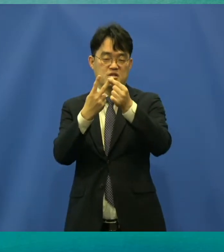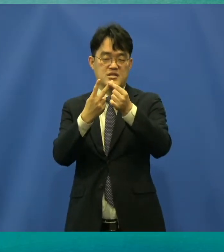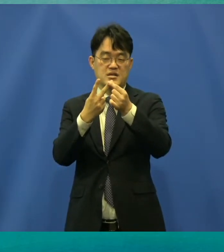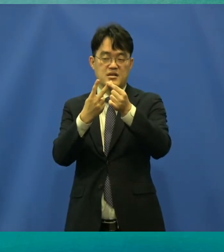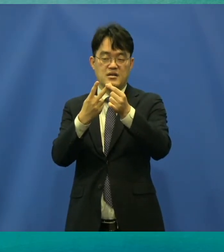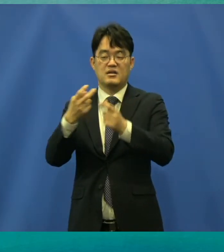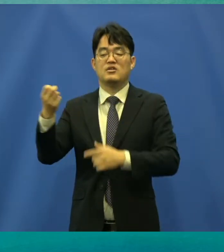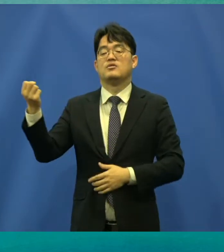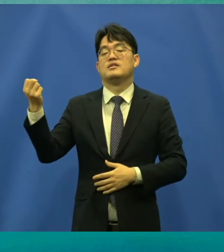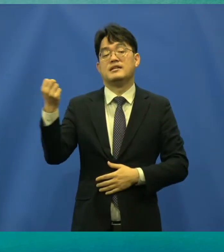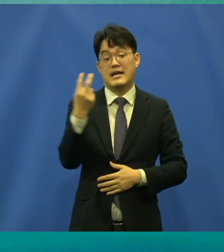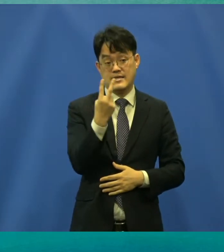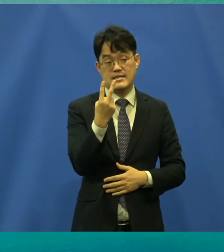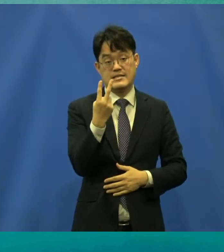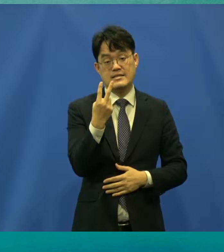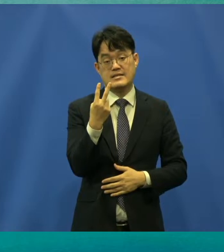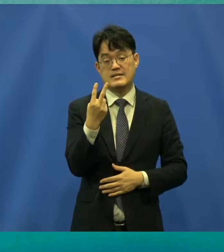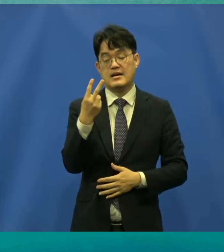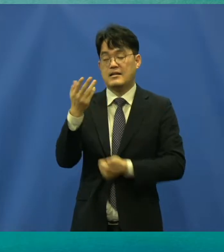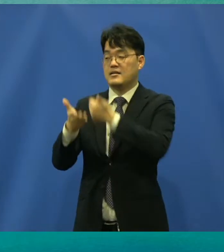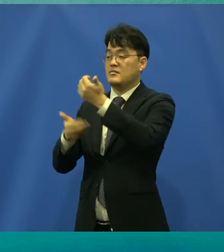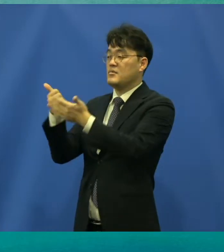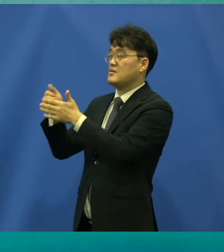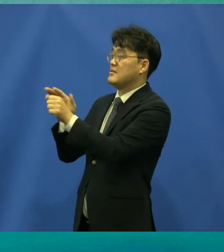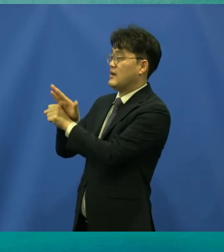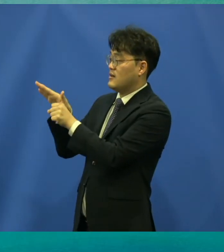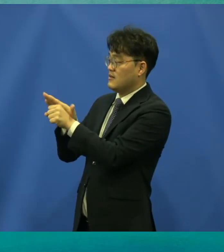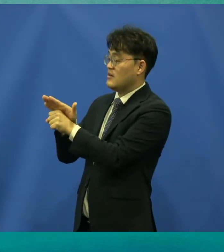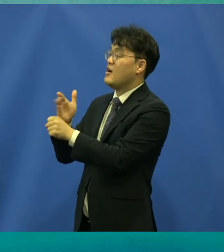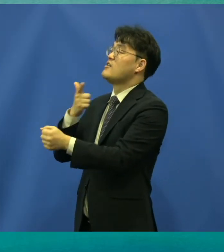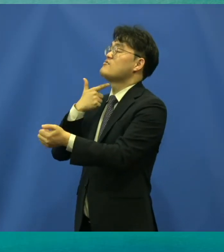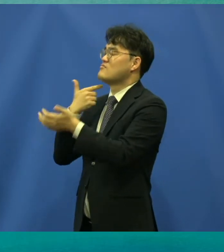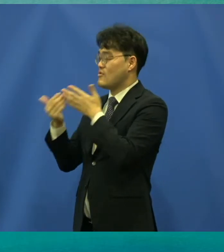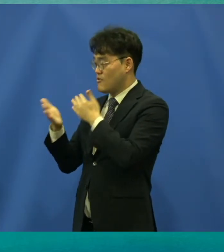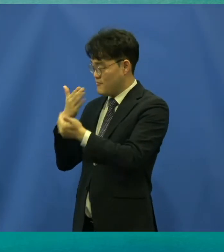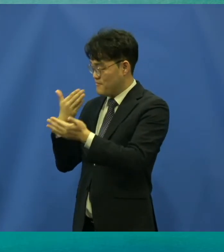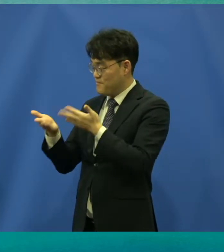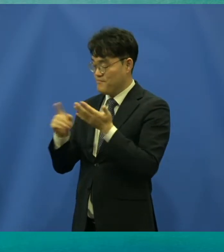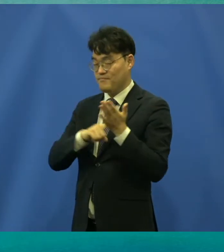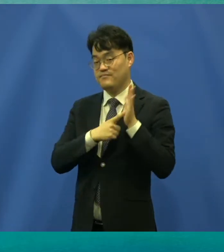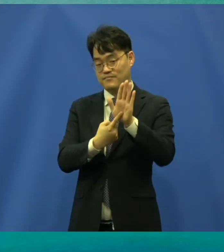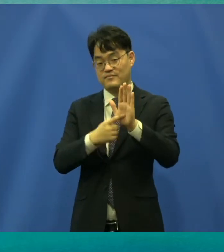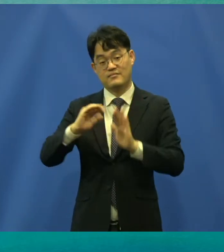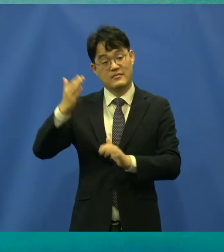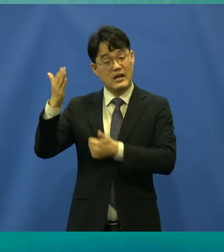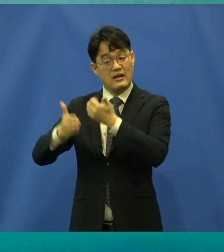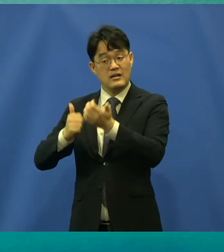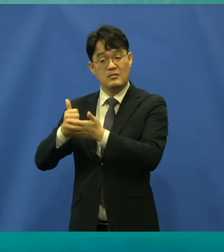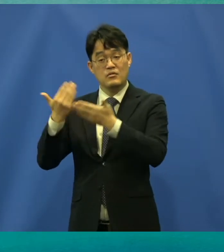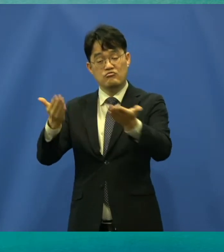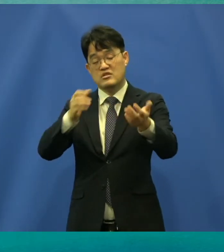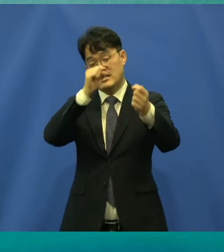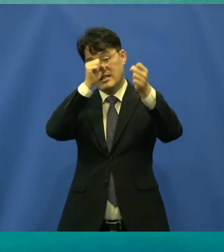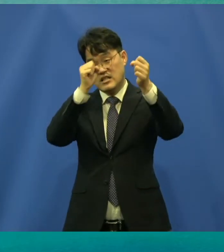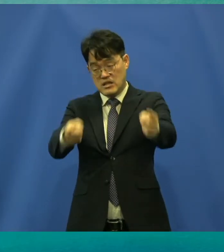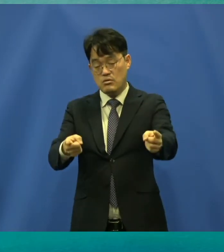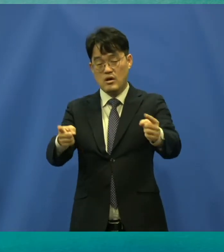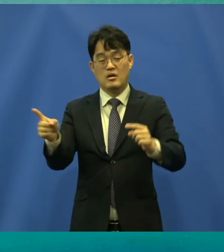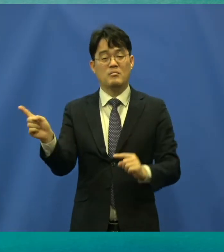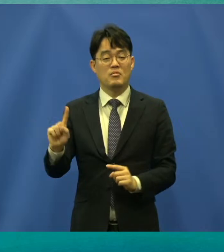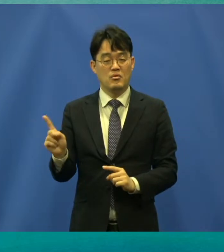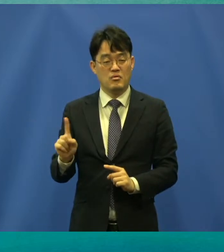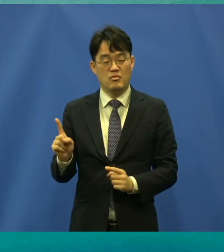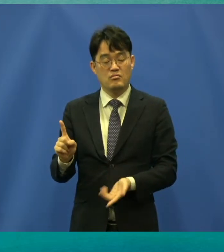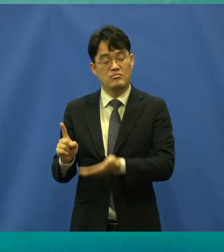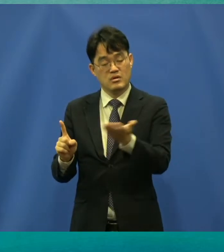다시를 통하여 하나님의 사랑이 드러나요. 하나님이 각자에게 주신 기회가 무엇입니까? 그것을